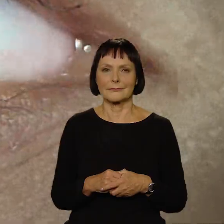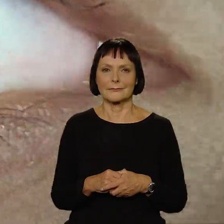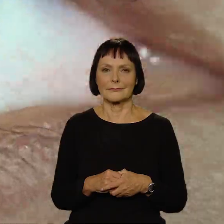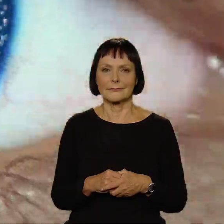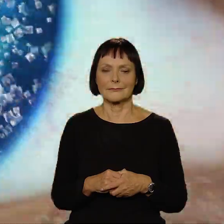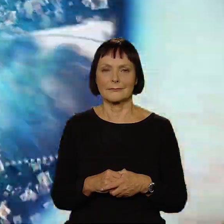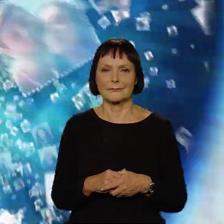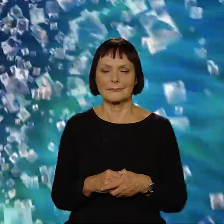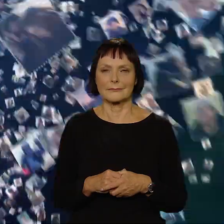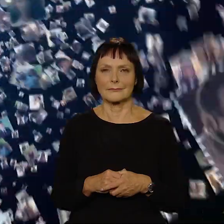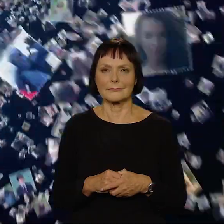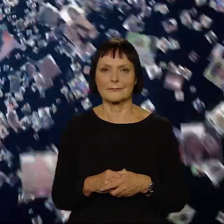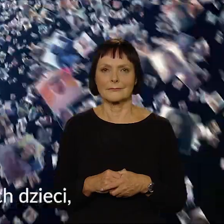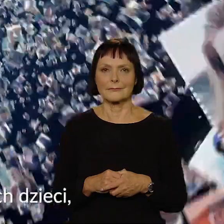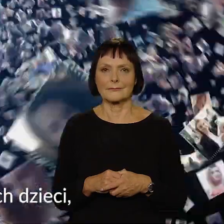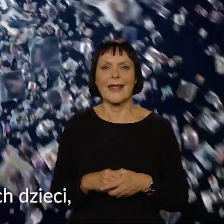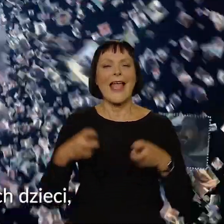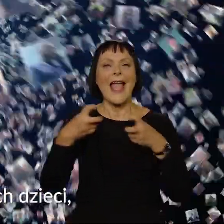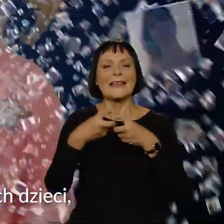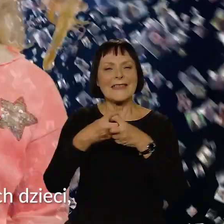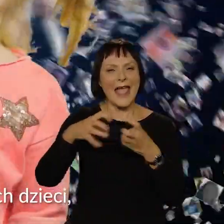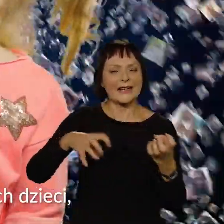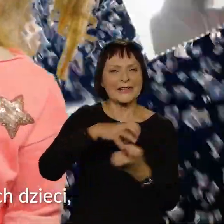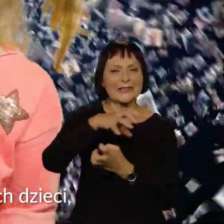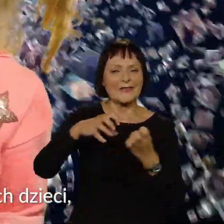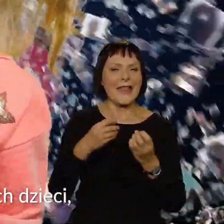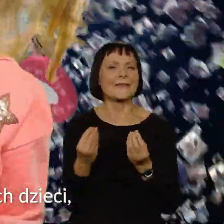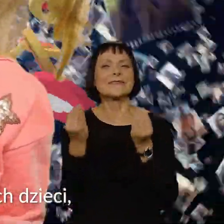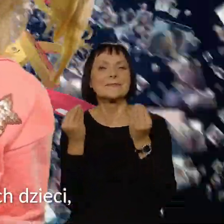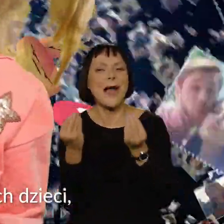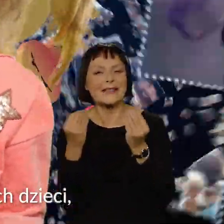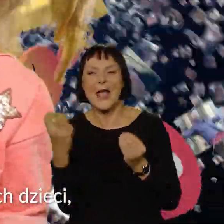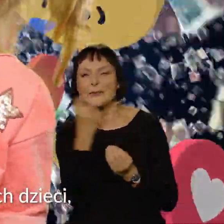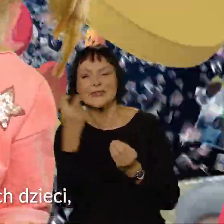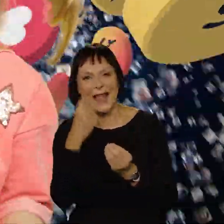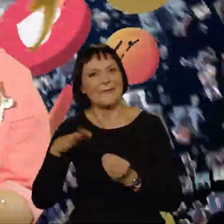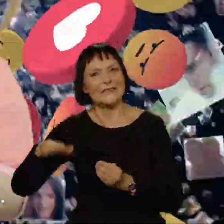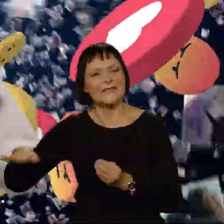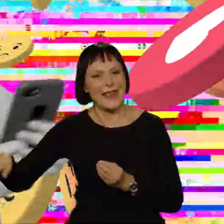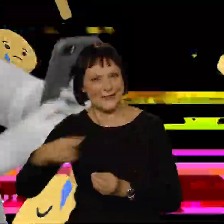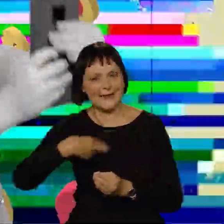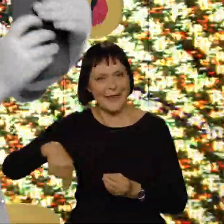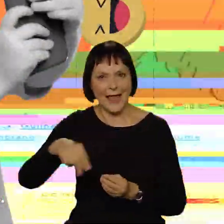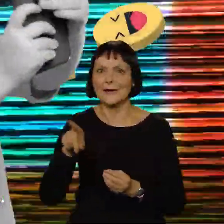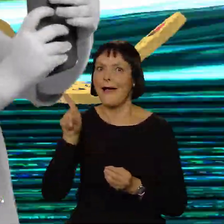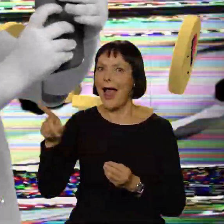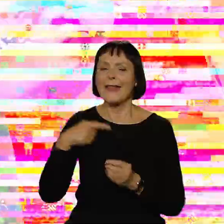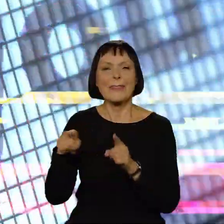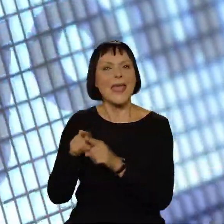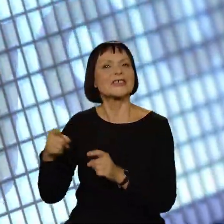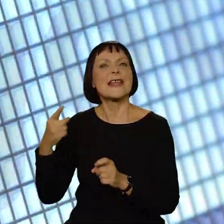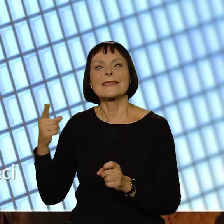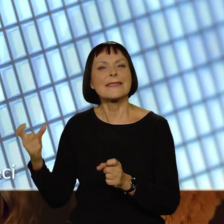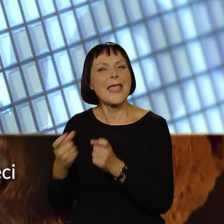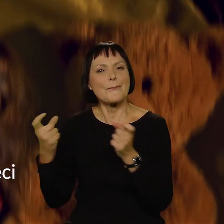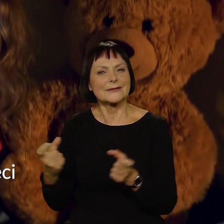obraz oka ludzkiego pełnego maleńkich ekranów wirtualny świat jest fascynujący dla naszych dzieci ale wiąże się z nim wiele zagrożeń